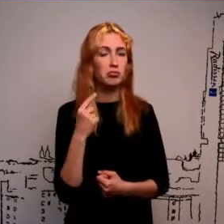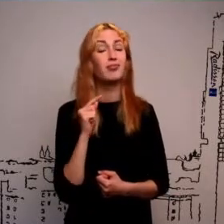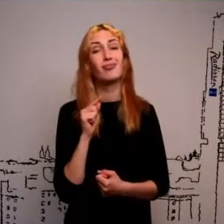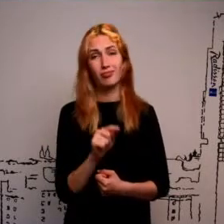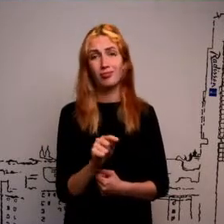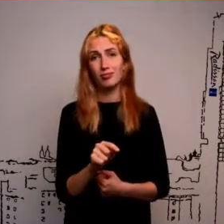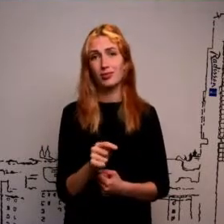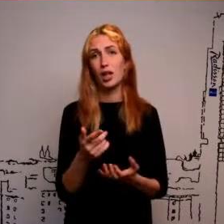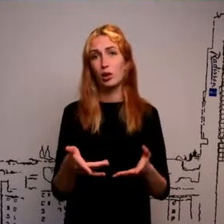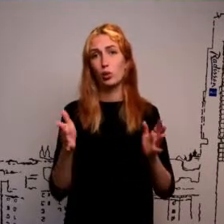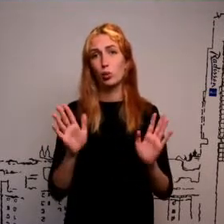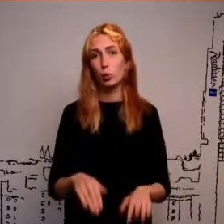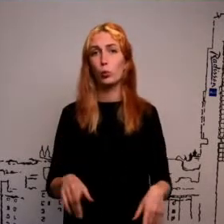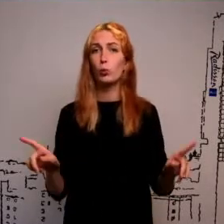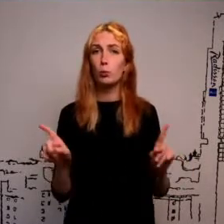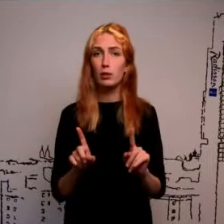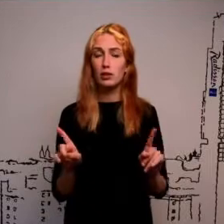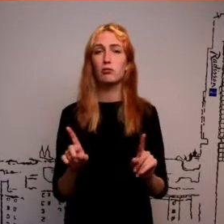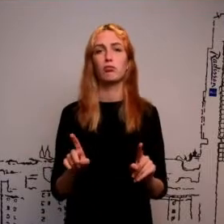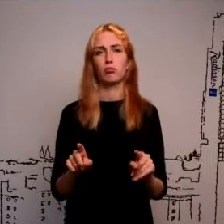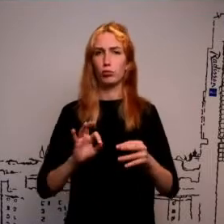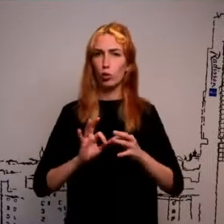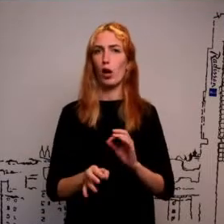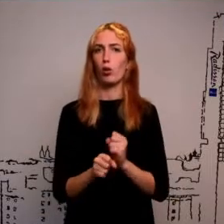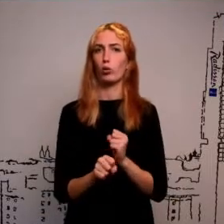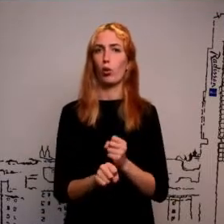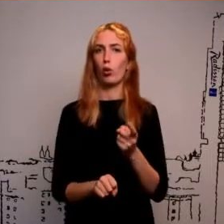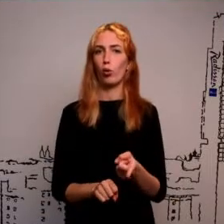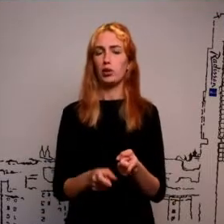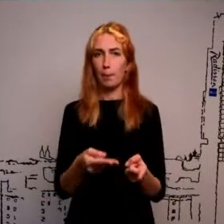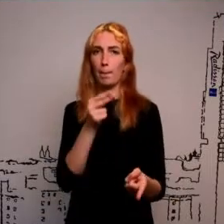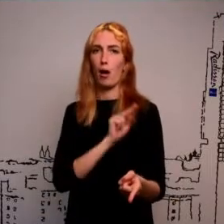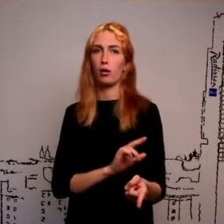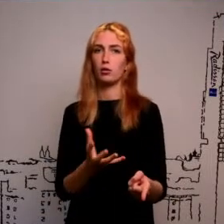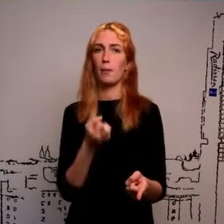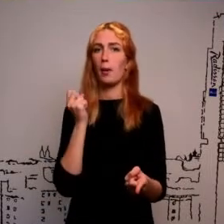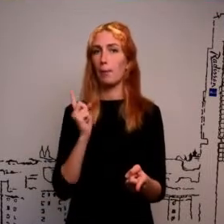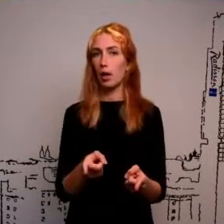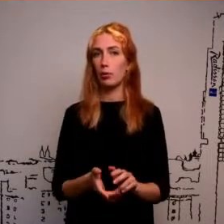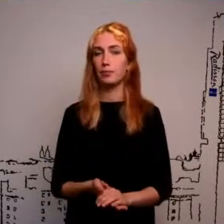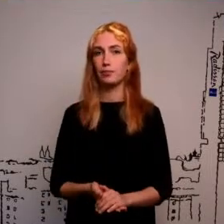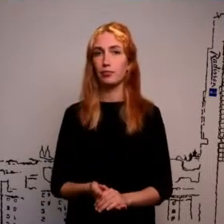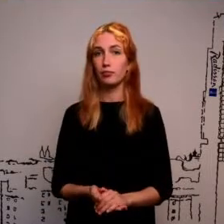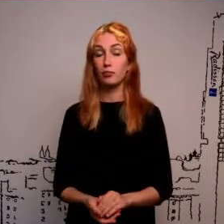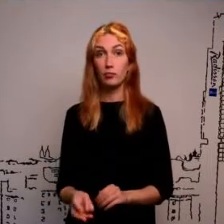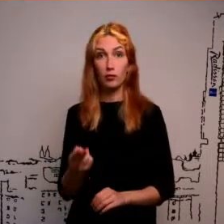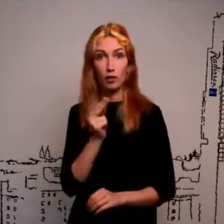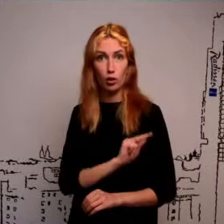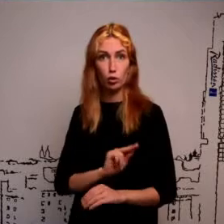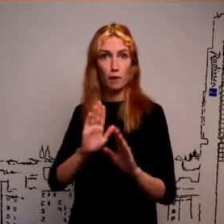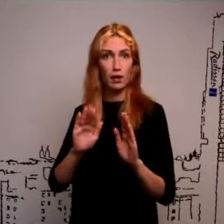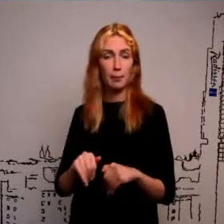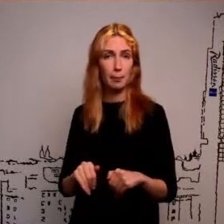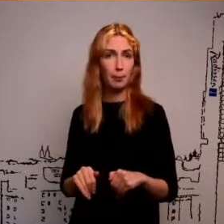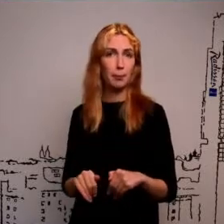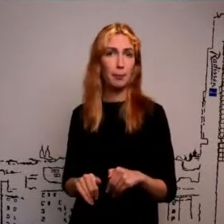me ikkagi juba räägime sellest, et tehakse konkreetselt tööd ja see on tasustatav. Kas tasu võib olla ka